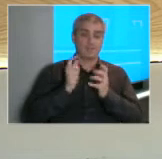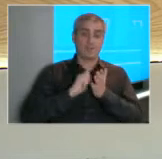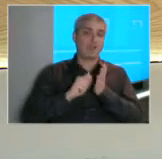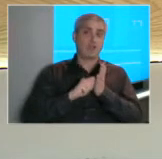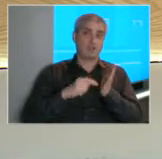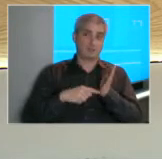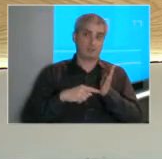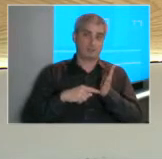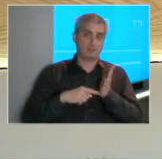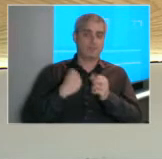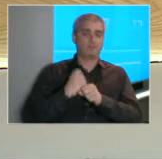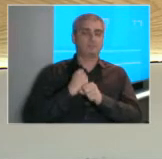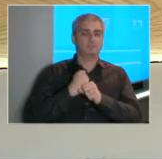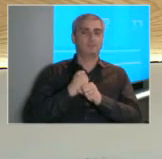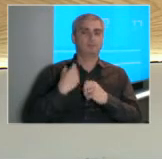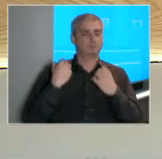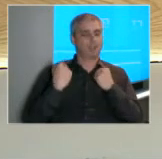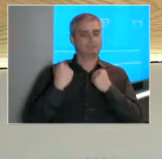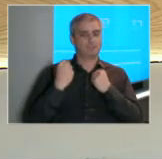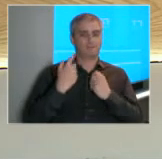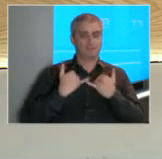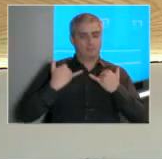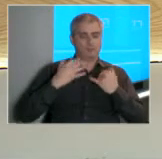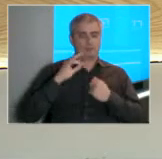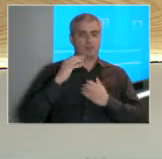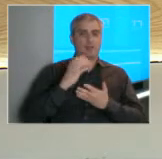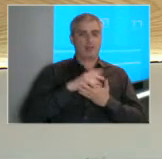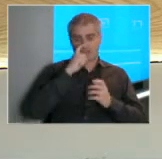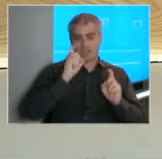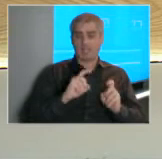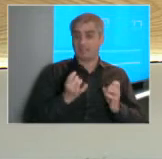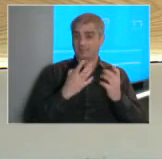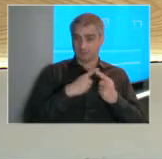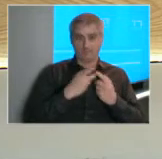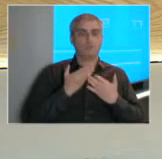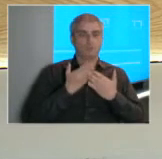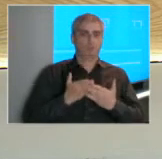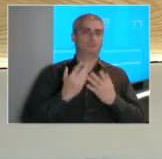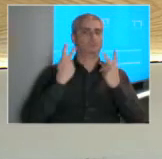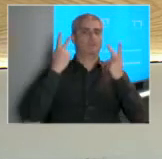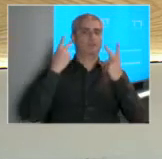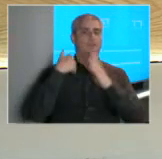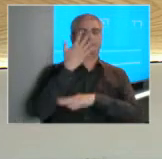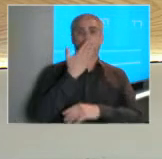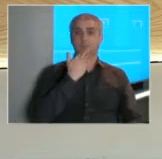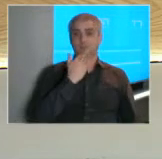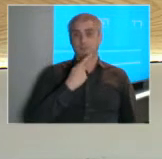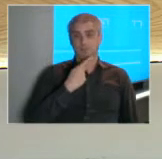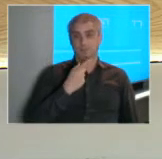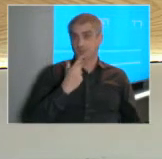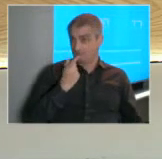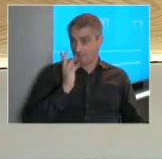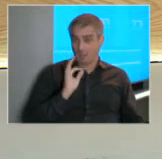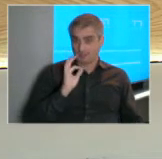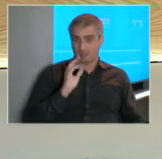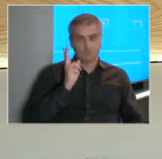כתבו גם כי ביצועי ייצוא חזקים ופיתוח מתמשך של מאגרי הגז הטבעי תורמים למעמדה החיצוני של ישראל. עם